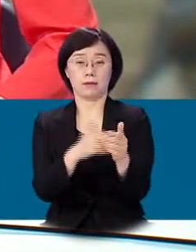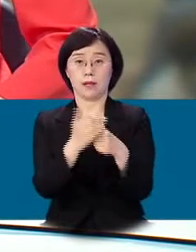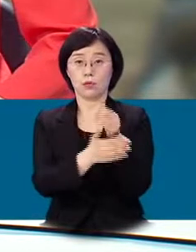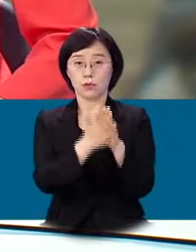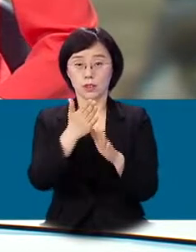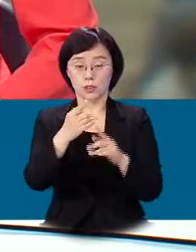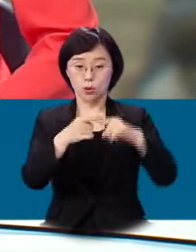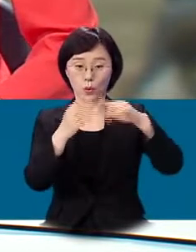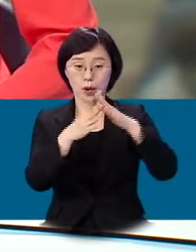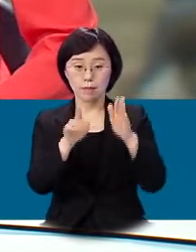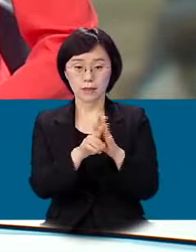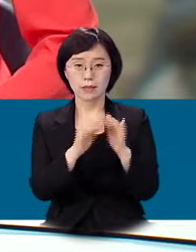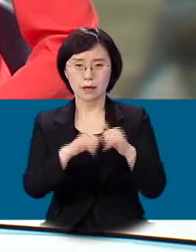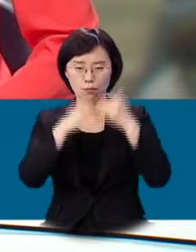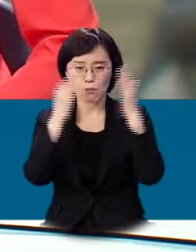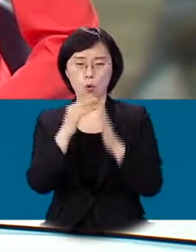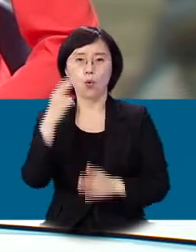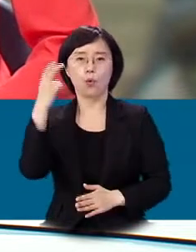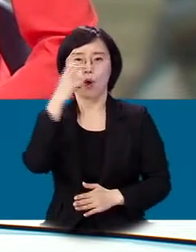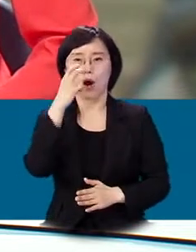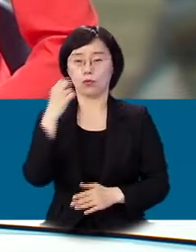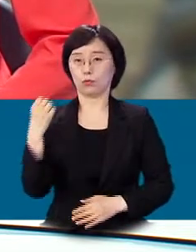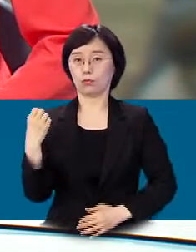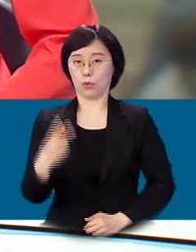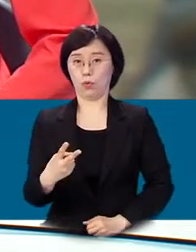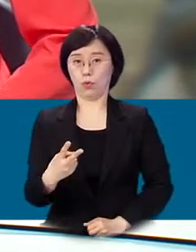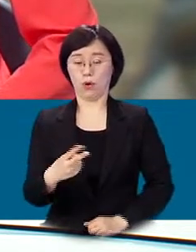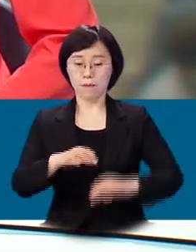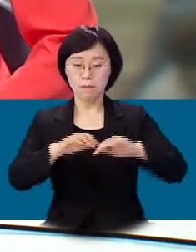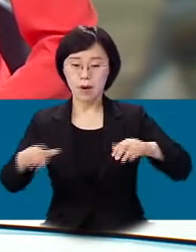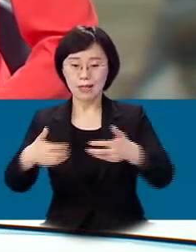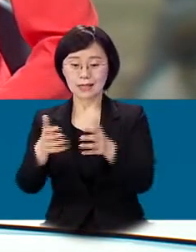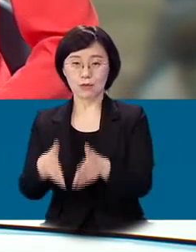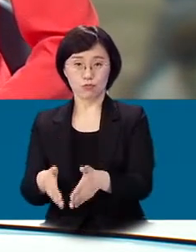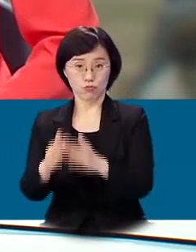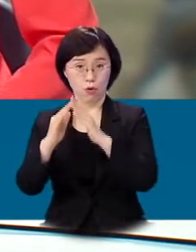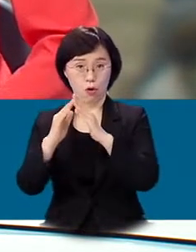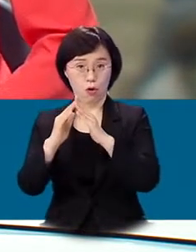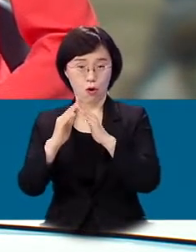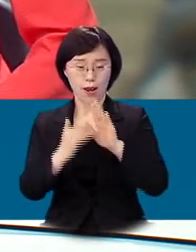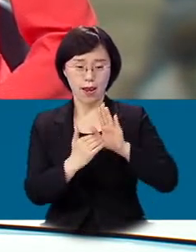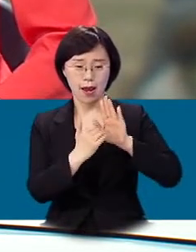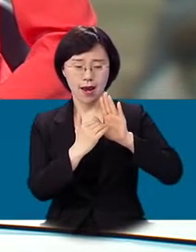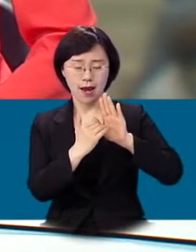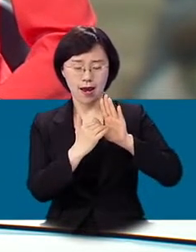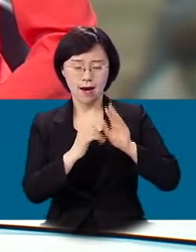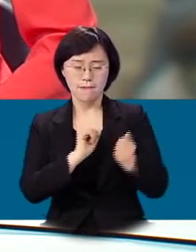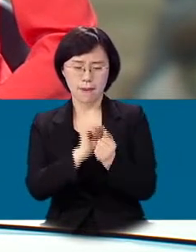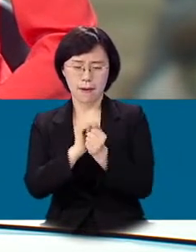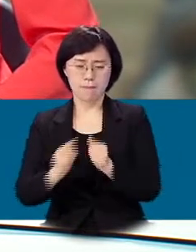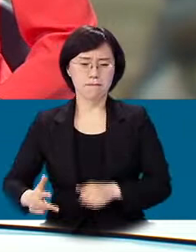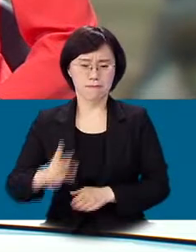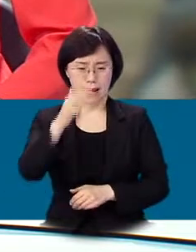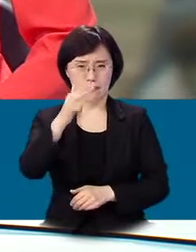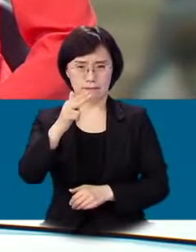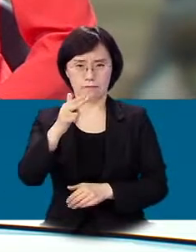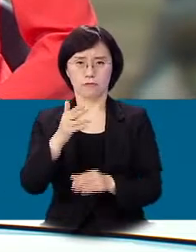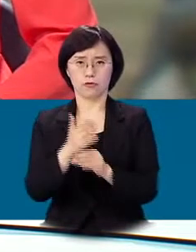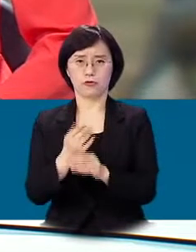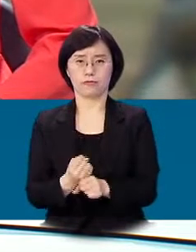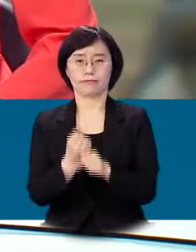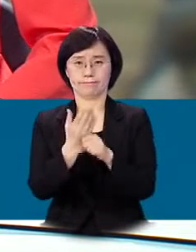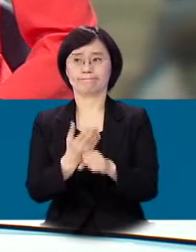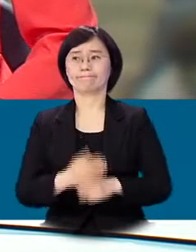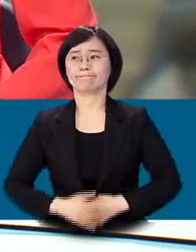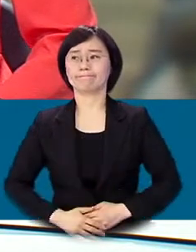대구시는 해당 교회 교인에 대해 전수조사를 벌이는 한편 별도 팀까지 구성해 감염고리 차단에 나섰습니다. 보도에 박정